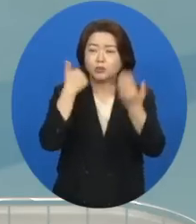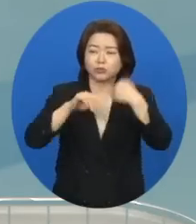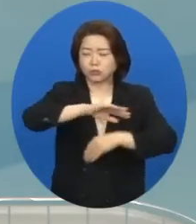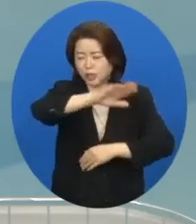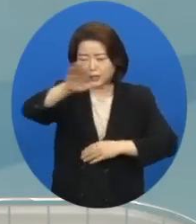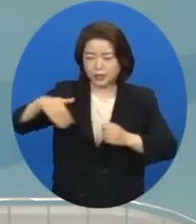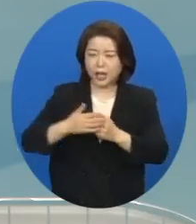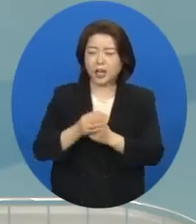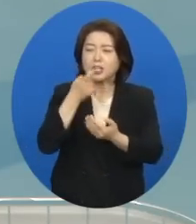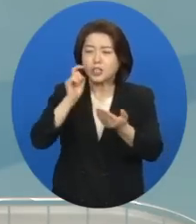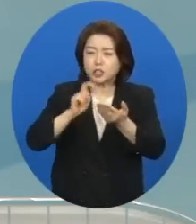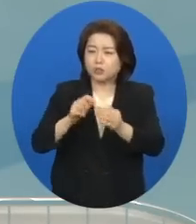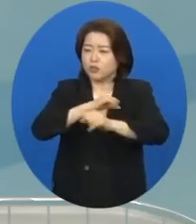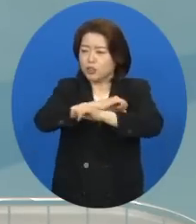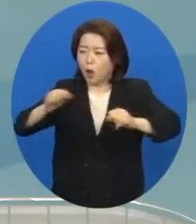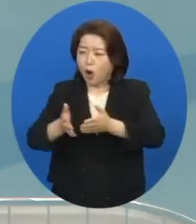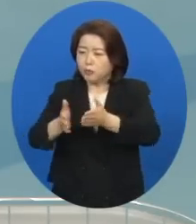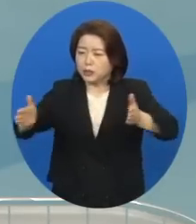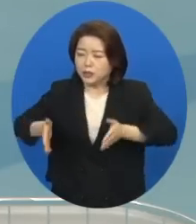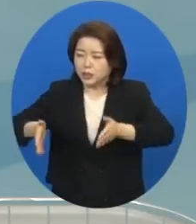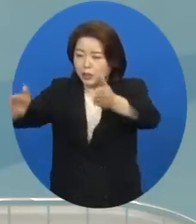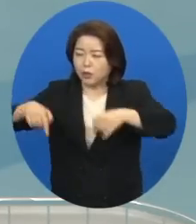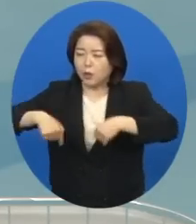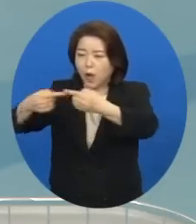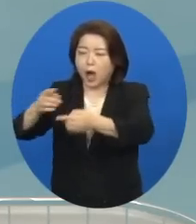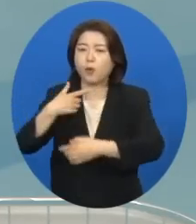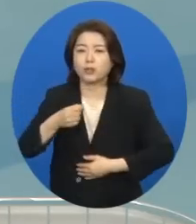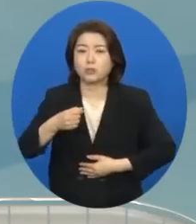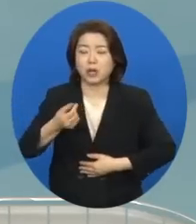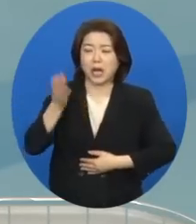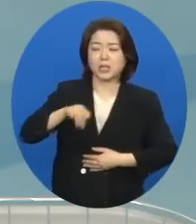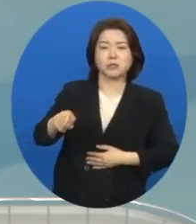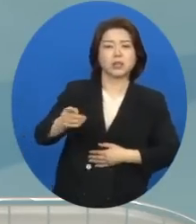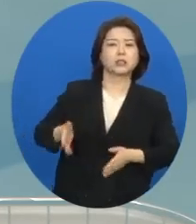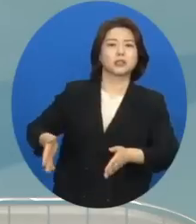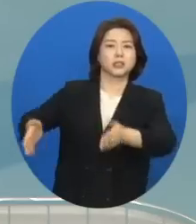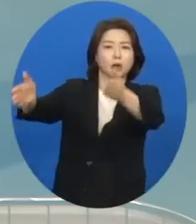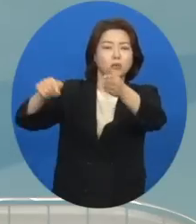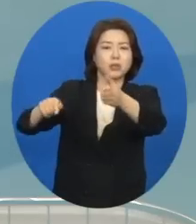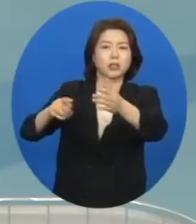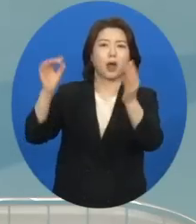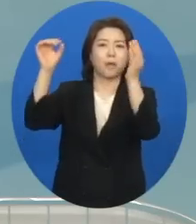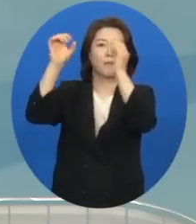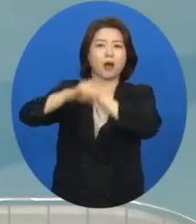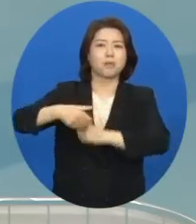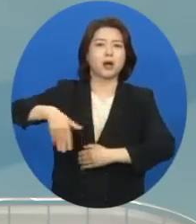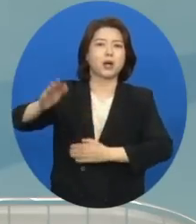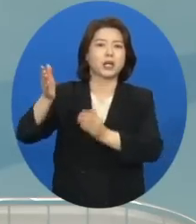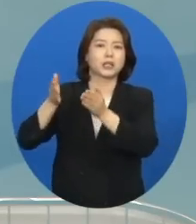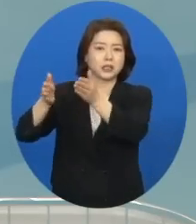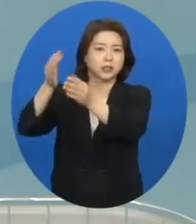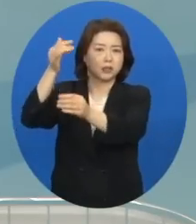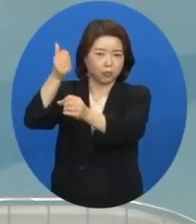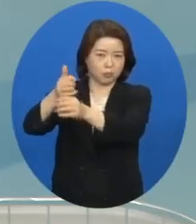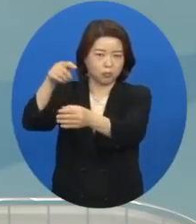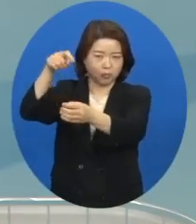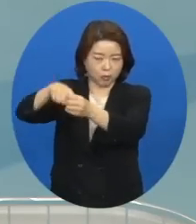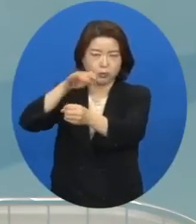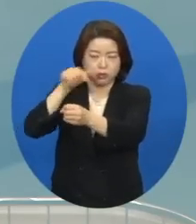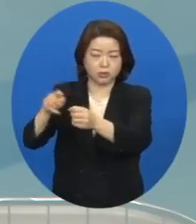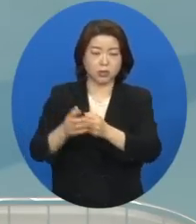싶죠. 그런데 그 길은 멸망으로 가는 길. 그런데 좁은 길은 영생으로 가는